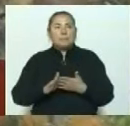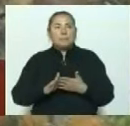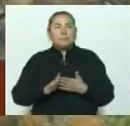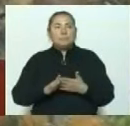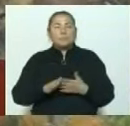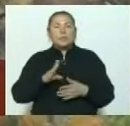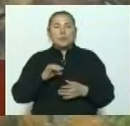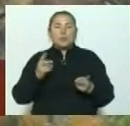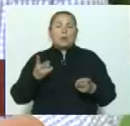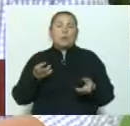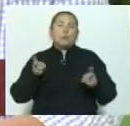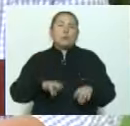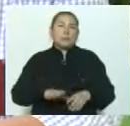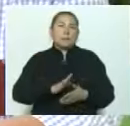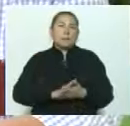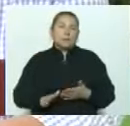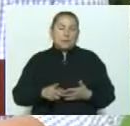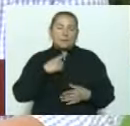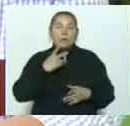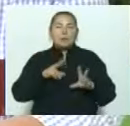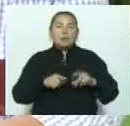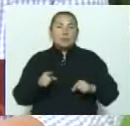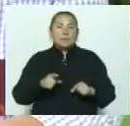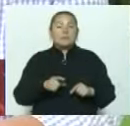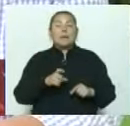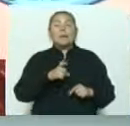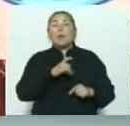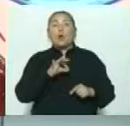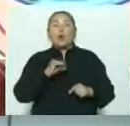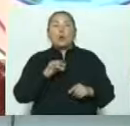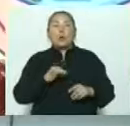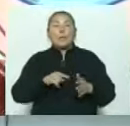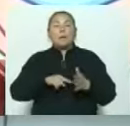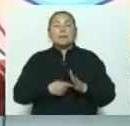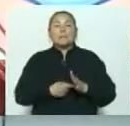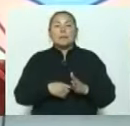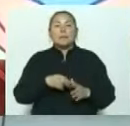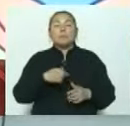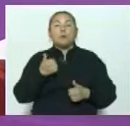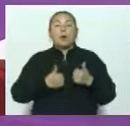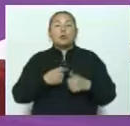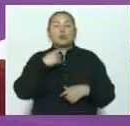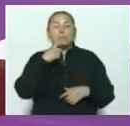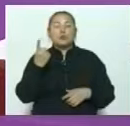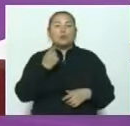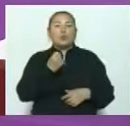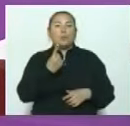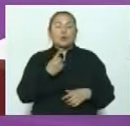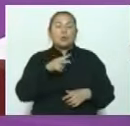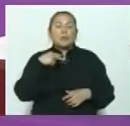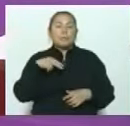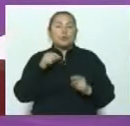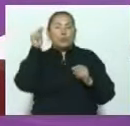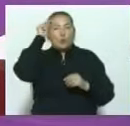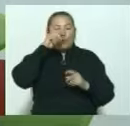таза жерді қалдыру керекпіз. Өскелең ұрпақ бойына экологиялық мәдениетті қалыптастыру мақсатында өткен байқауда нөмірі 11-ші лицей